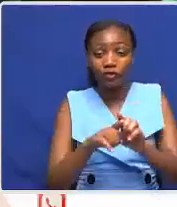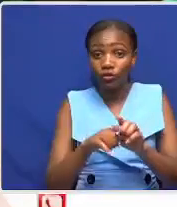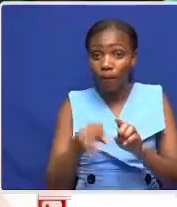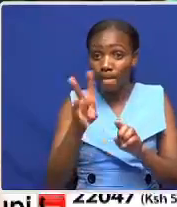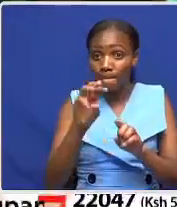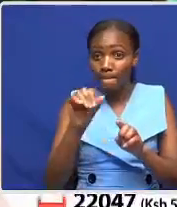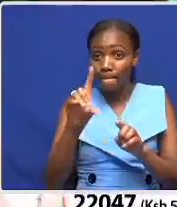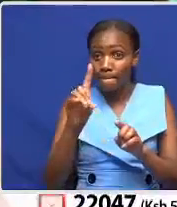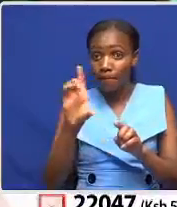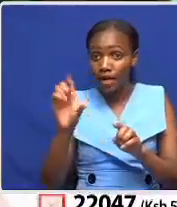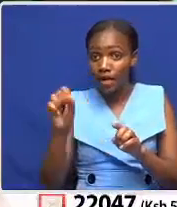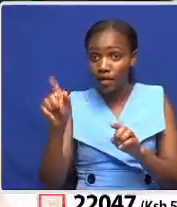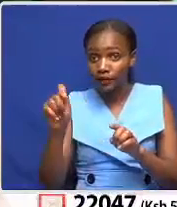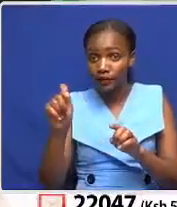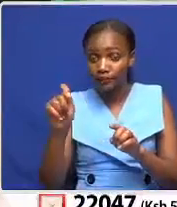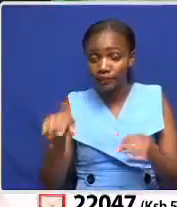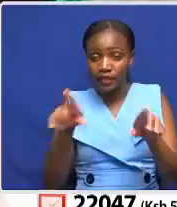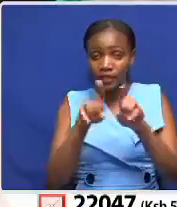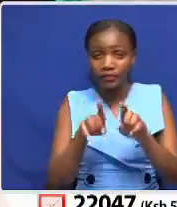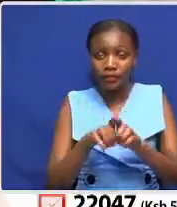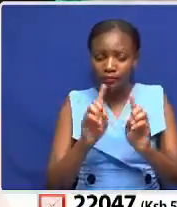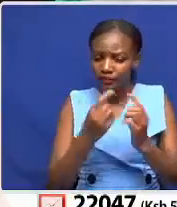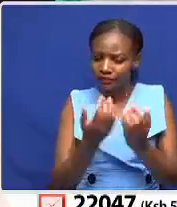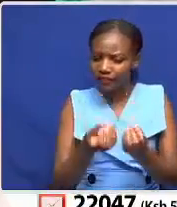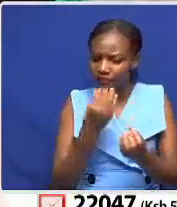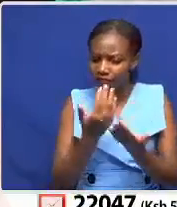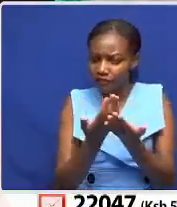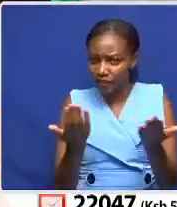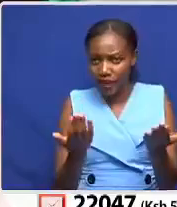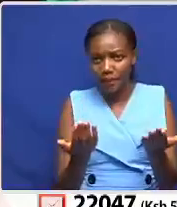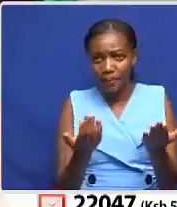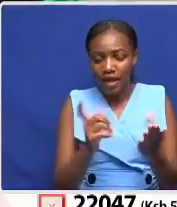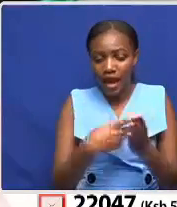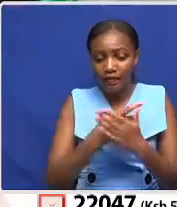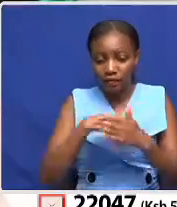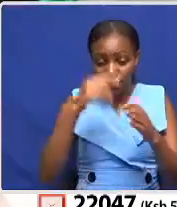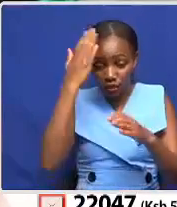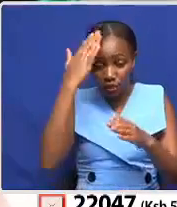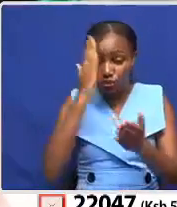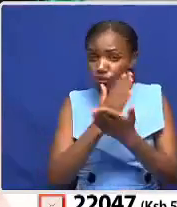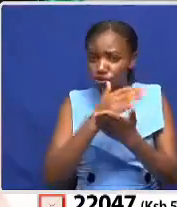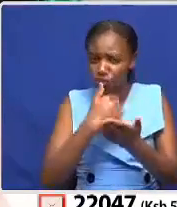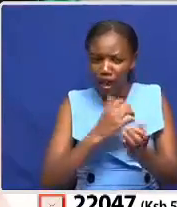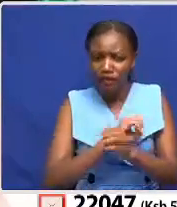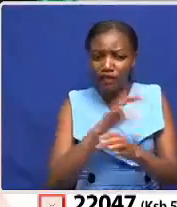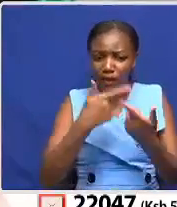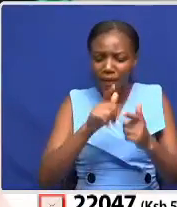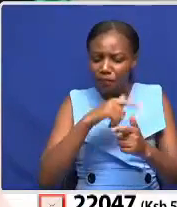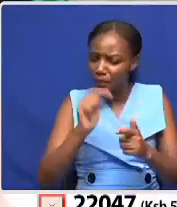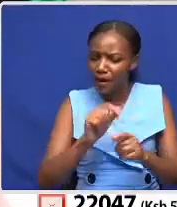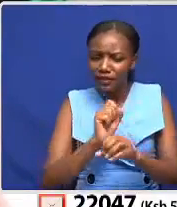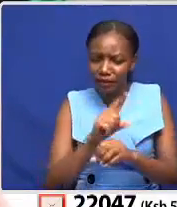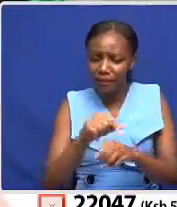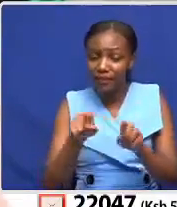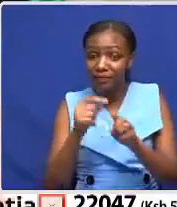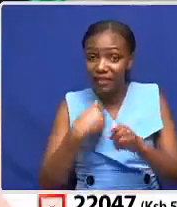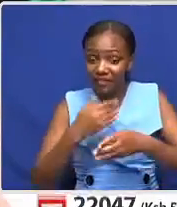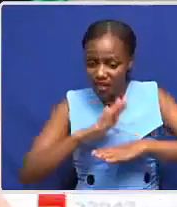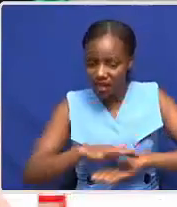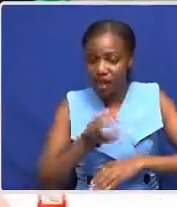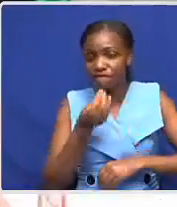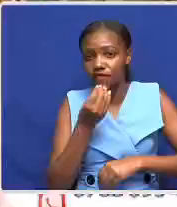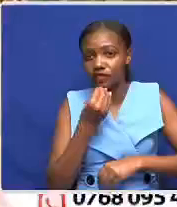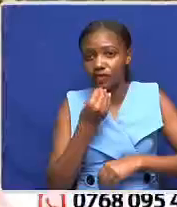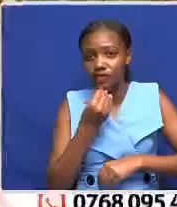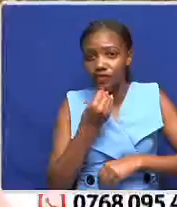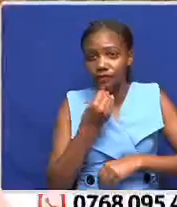yote. Kuna mabuoni, sweet potatoes. Kwa hivyo tunasema wakati wa COVID, lakini chakula lazima to feed not just Trans Nzoia, lakini